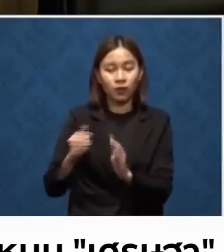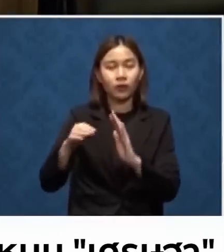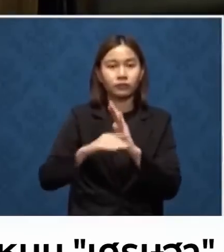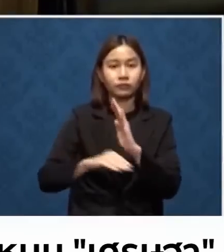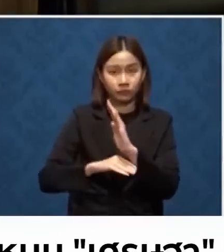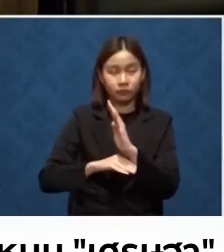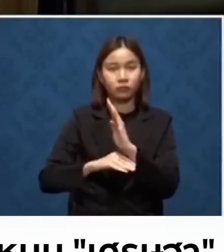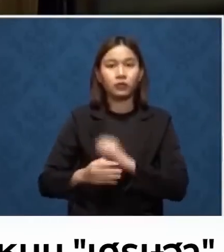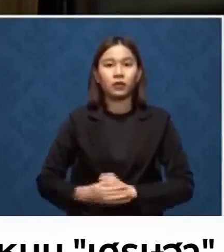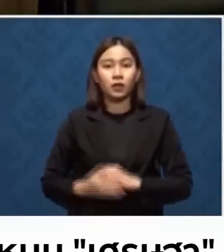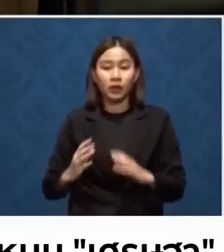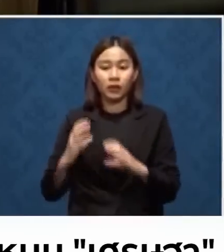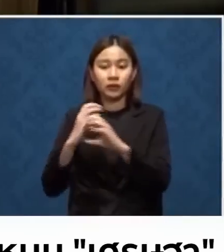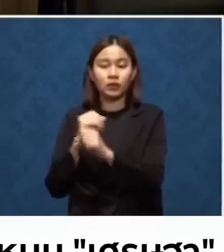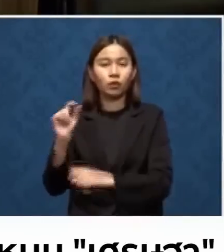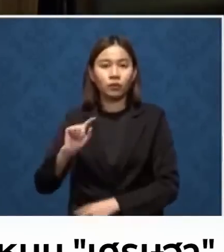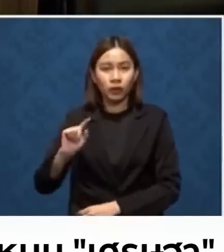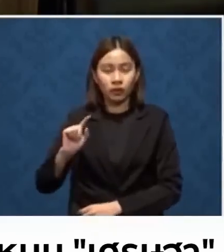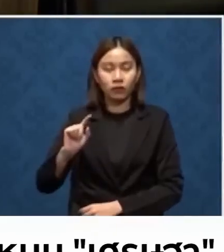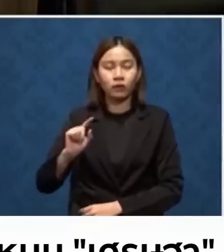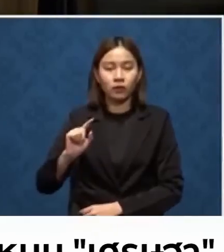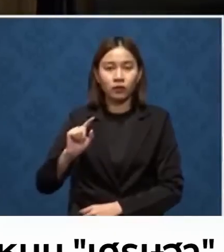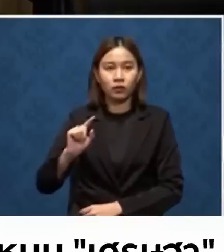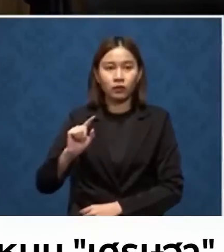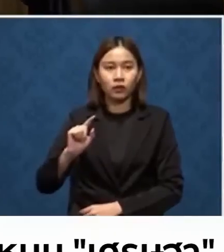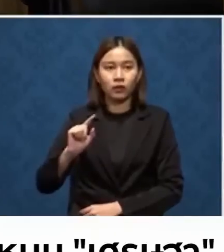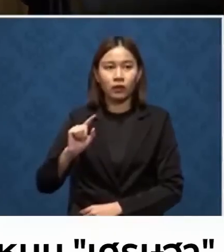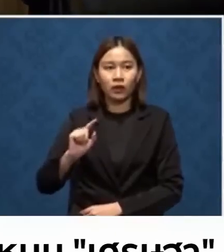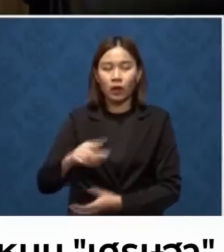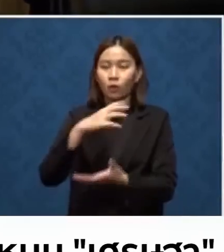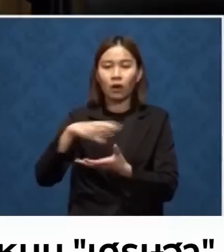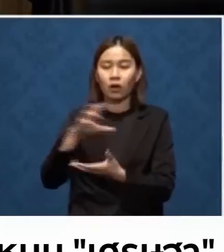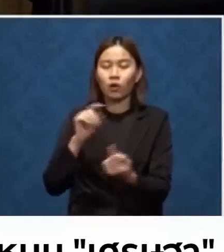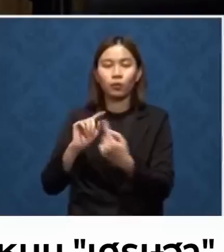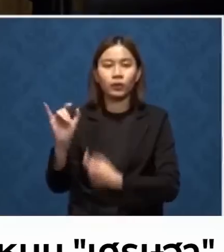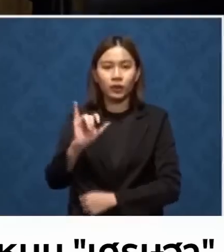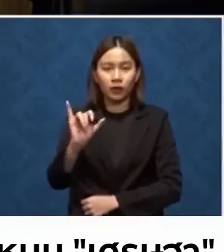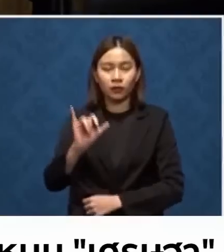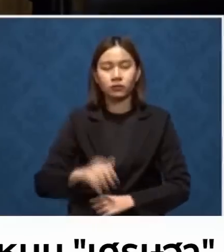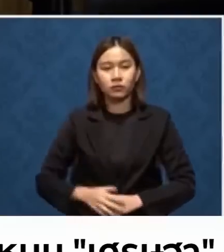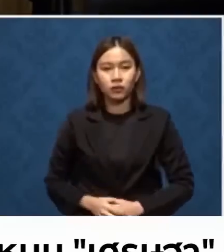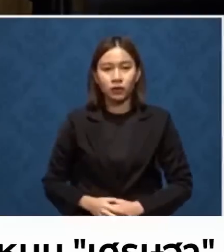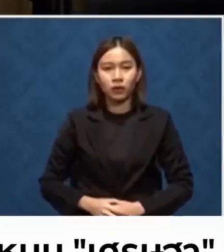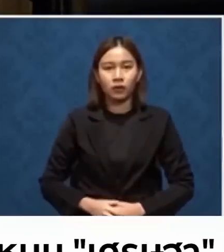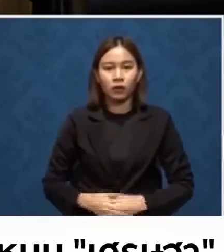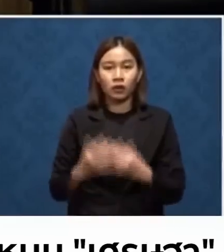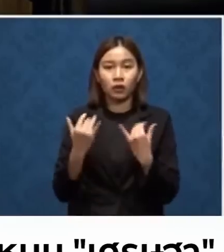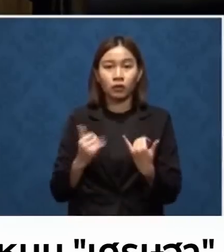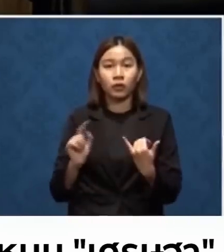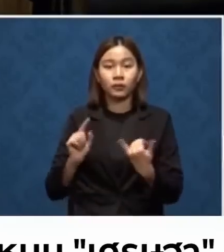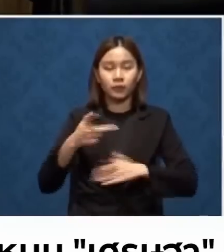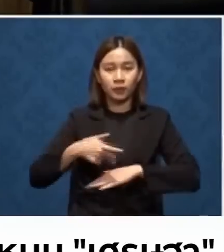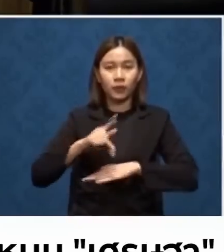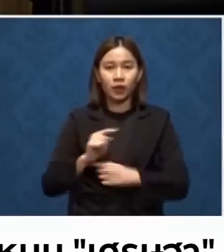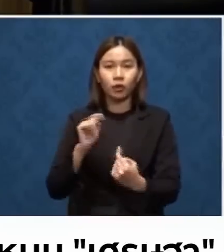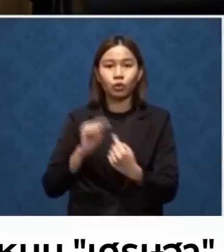ติคุณพิธานะคะก็เดินเข้าไปคุยก็มีทั้งคุณหมอพรทิพย์โรจนสุนันท์นะคะสว.คำนูลสิทธิส